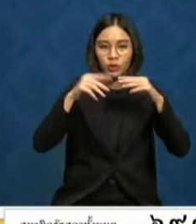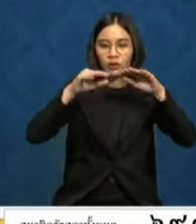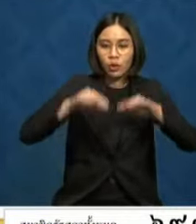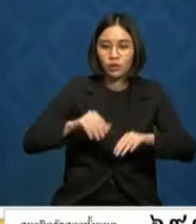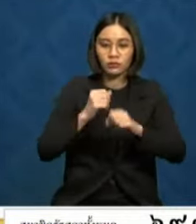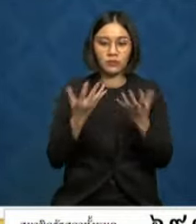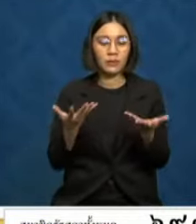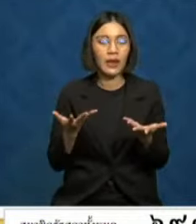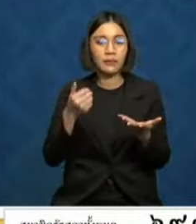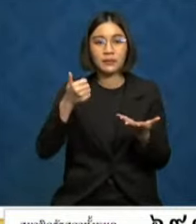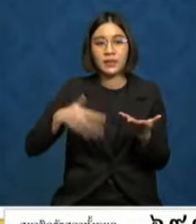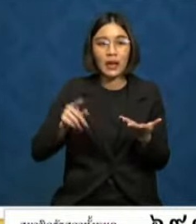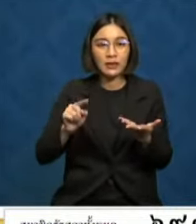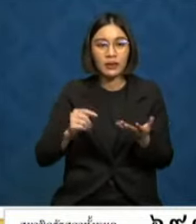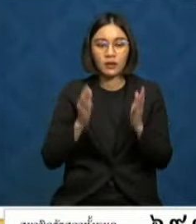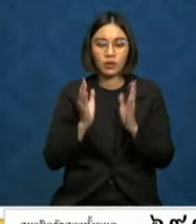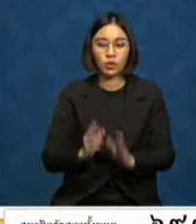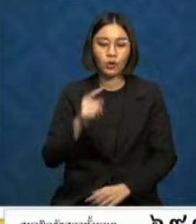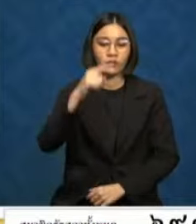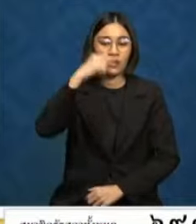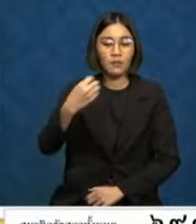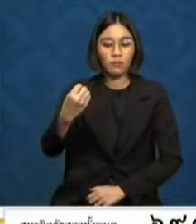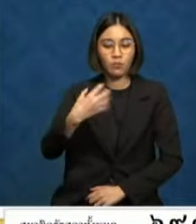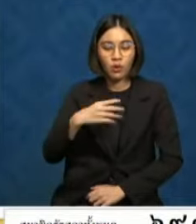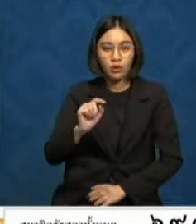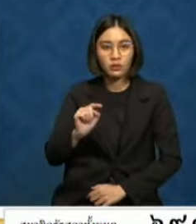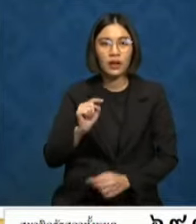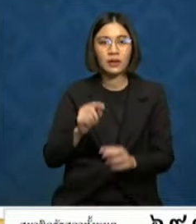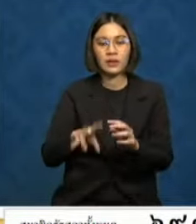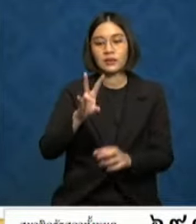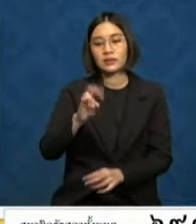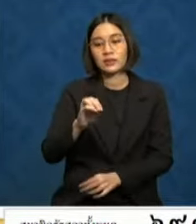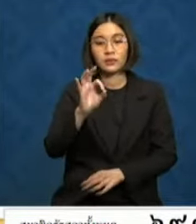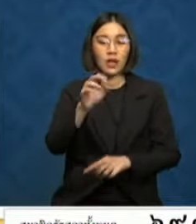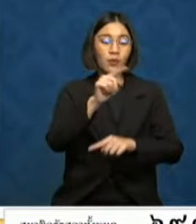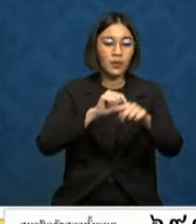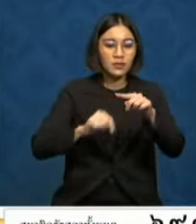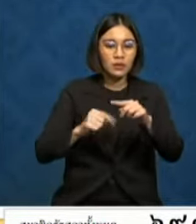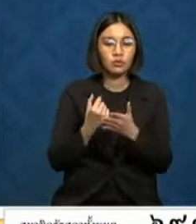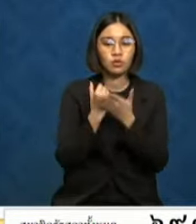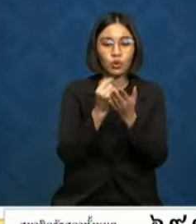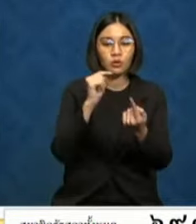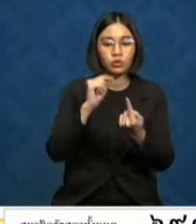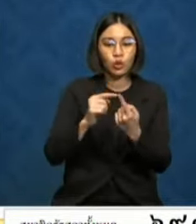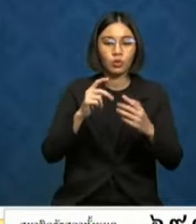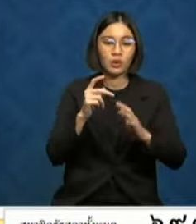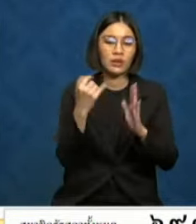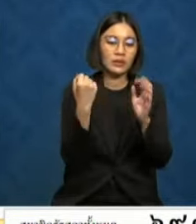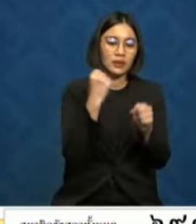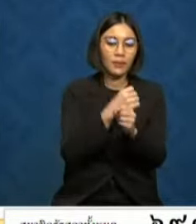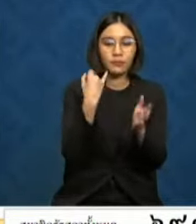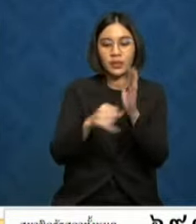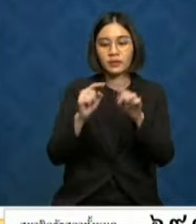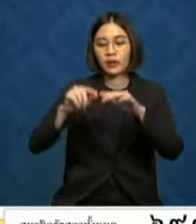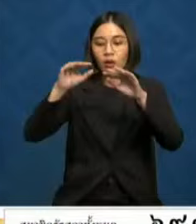ดลงหรือไม่คนไทยส่วนใหญ่บอกนะครับว่า 79% จะทำให้คดีอาชญากรรมลดล